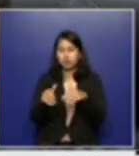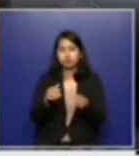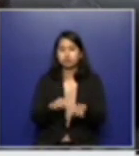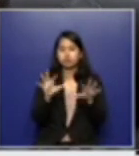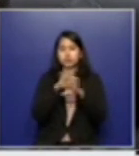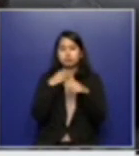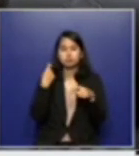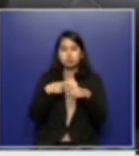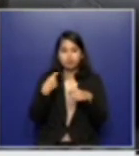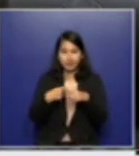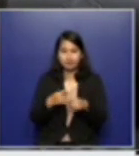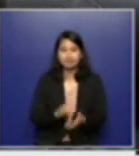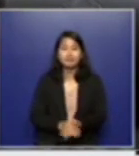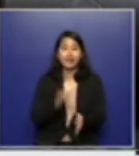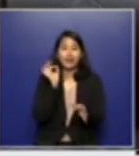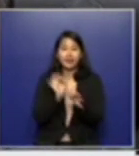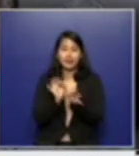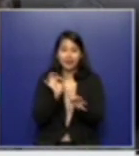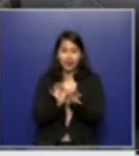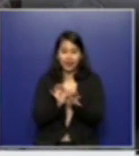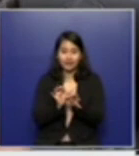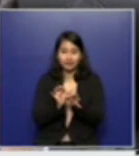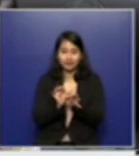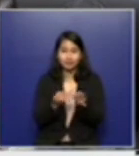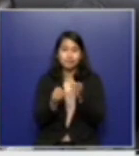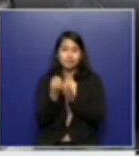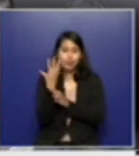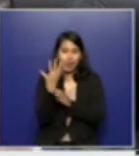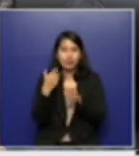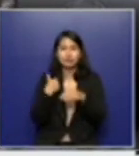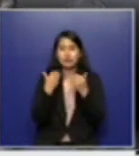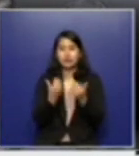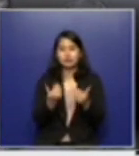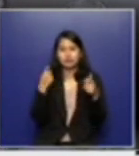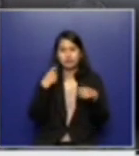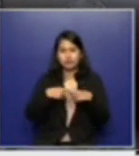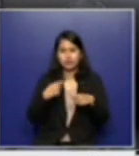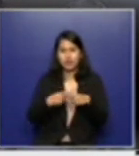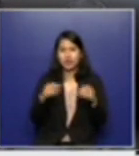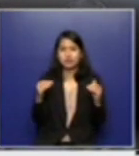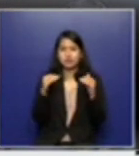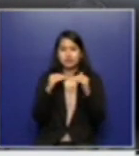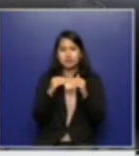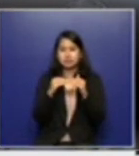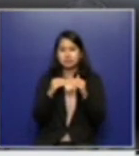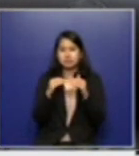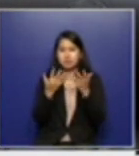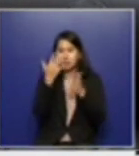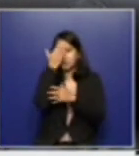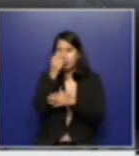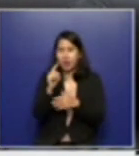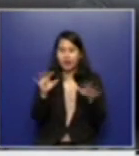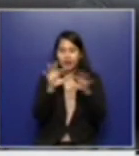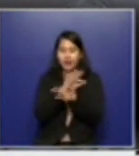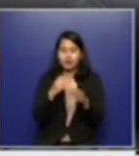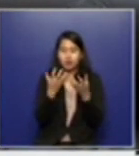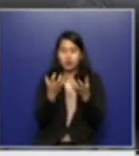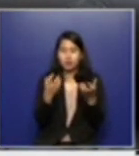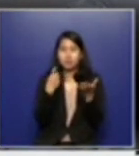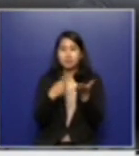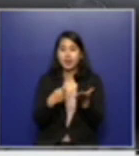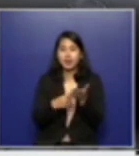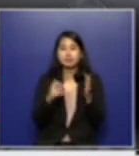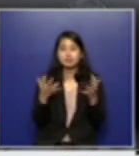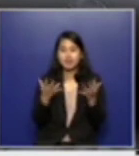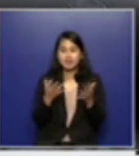าบันการเงินธ.ก.ส.พี่น้องเกษตรกรที่ไม่มีเอกสารสิทธิ์ก็เข้าไม่ถึงครับเพราะไม่มีหลักทรัพย์ไปค้ำประกันเพราะฉะ